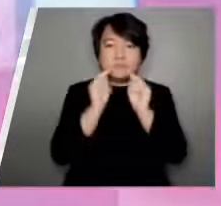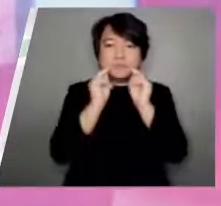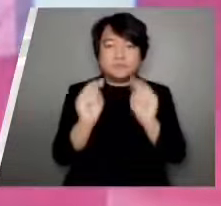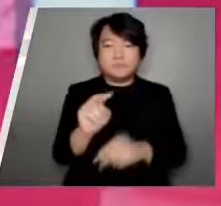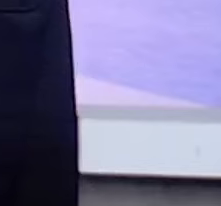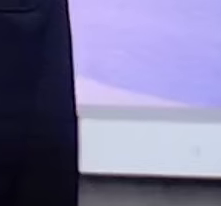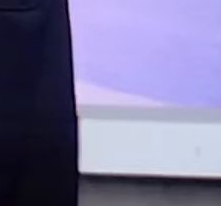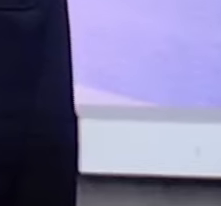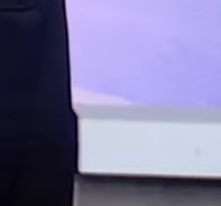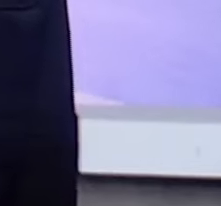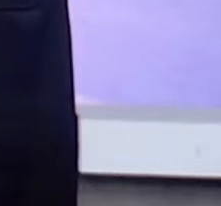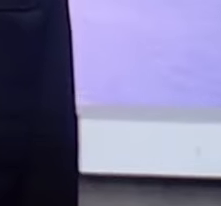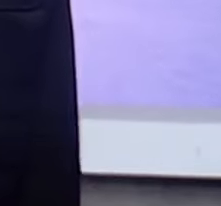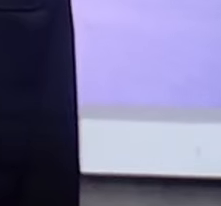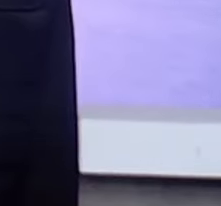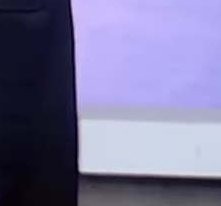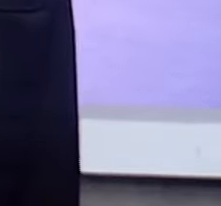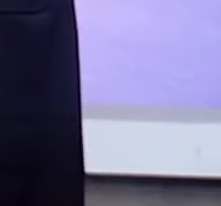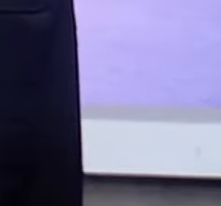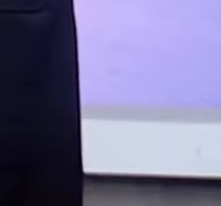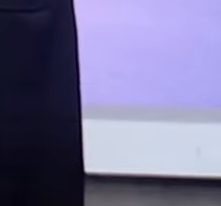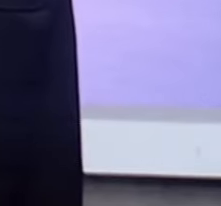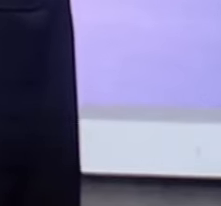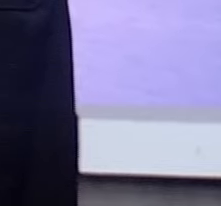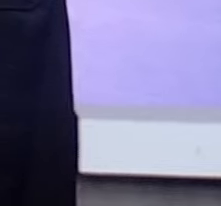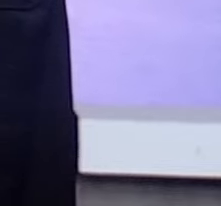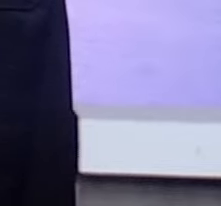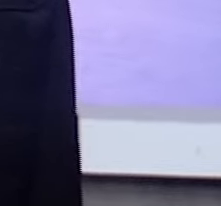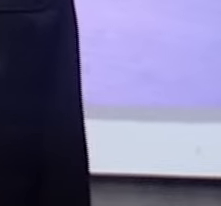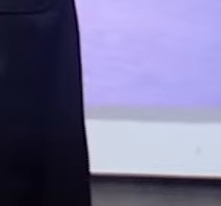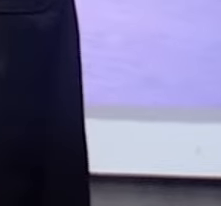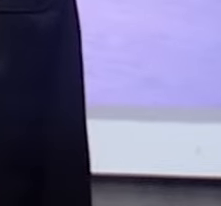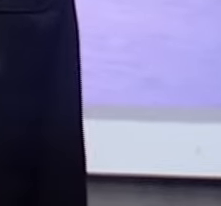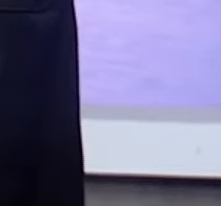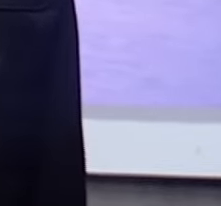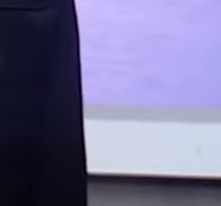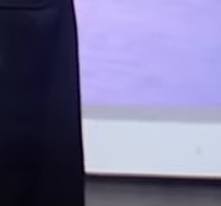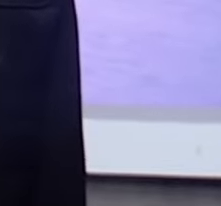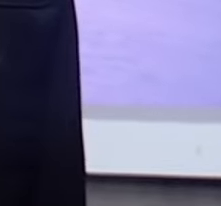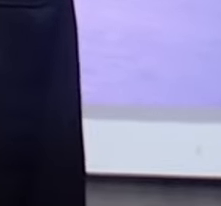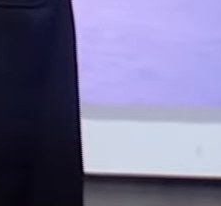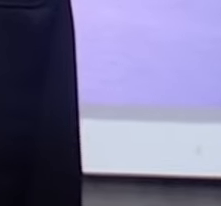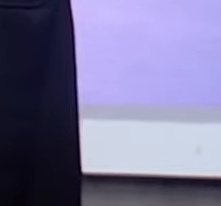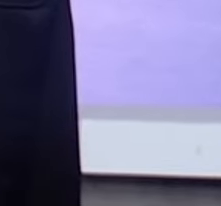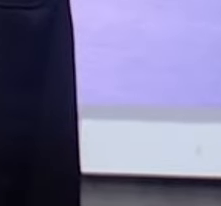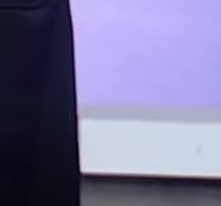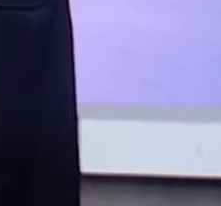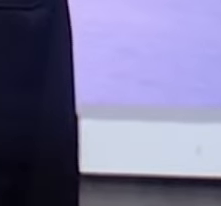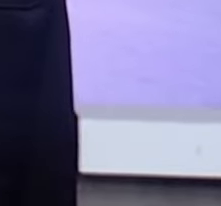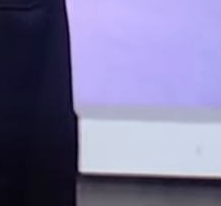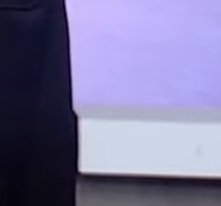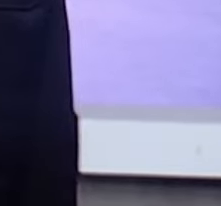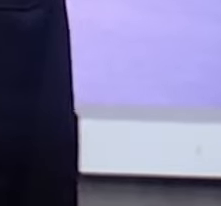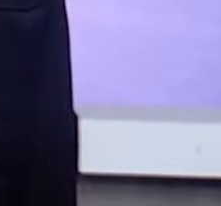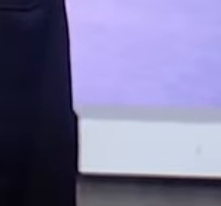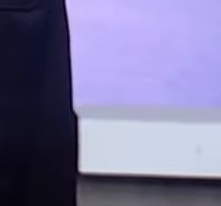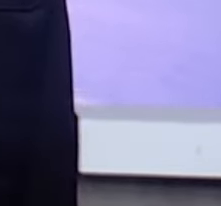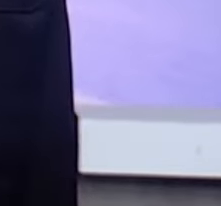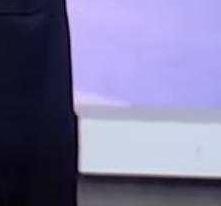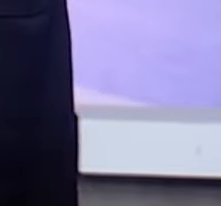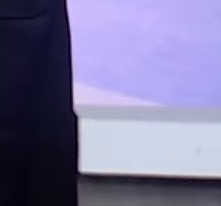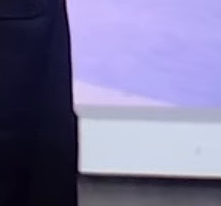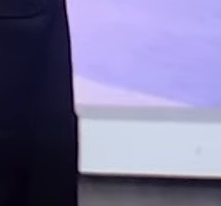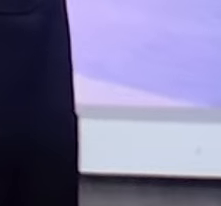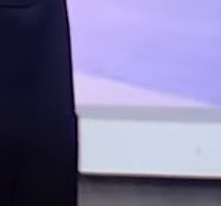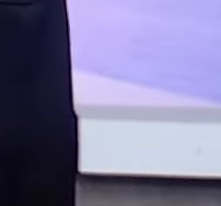saksi. Mga kapuso, sama-sama tayong maging saksi. Mag-subscribe sa GMA Integrated News sa YouTube at para